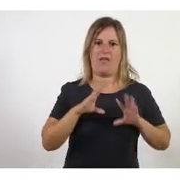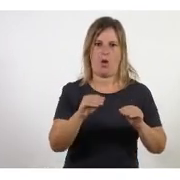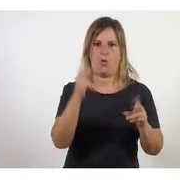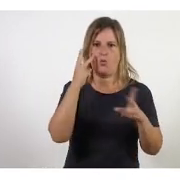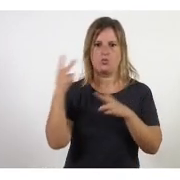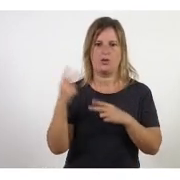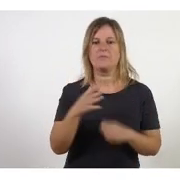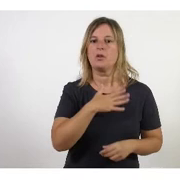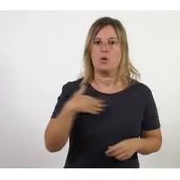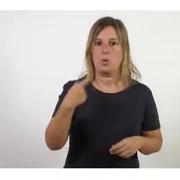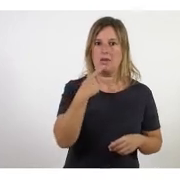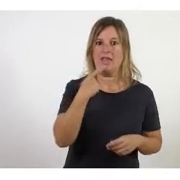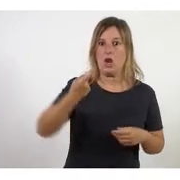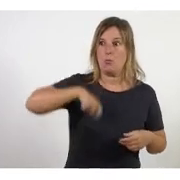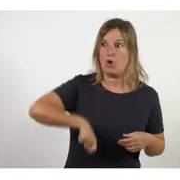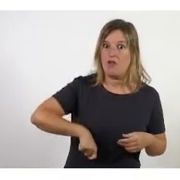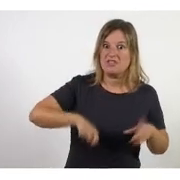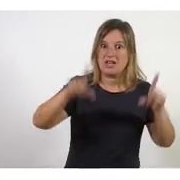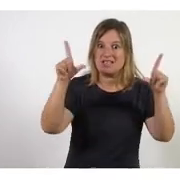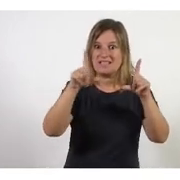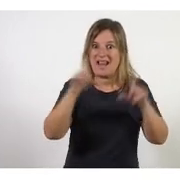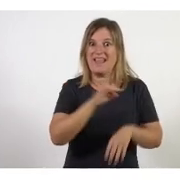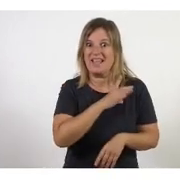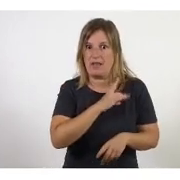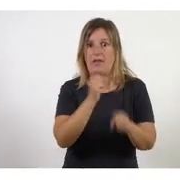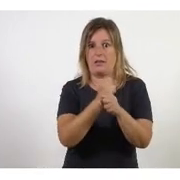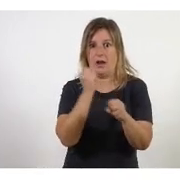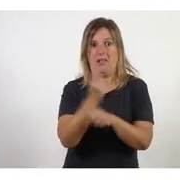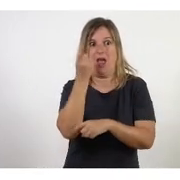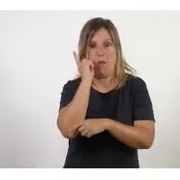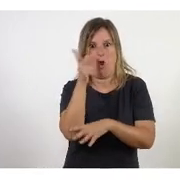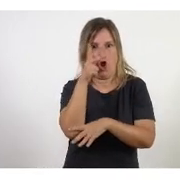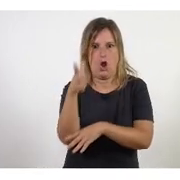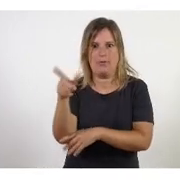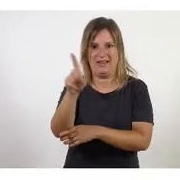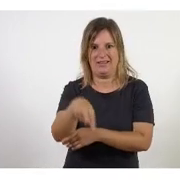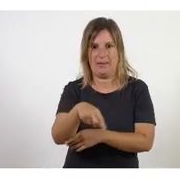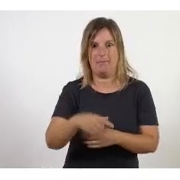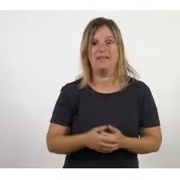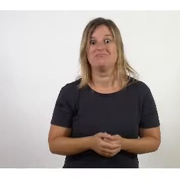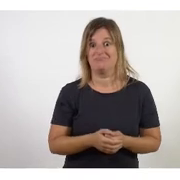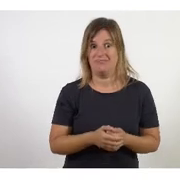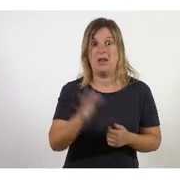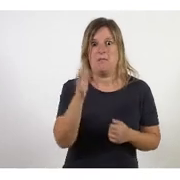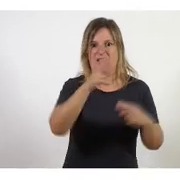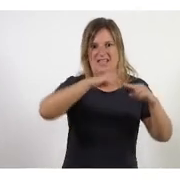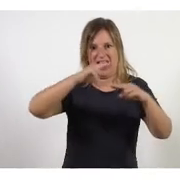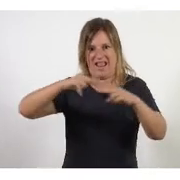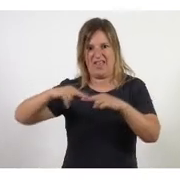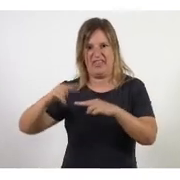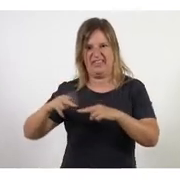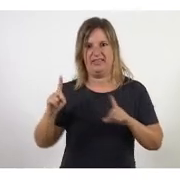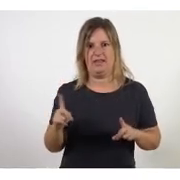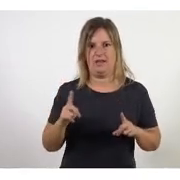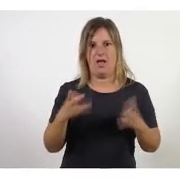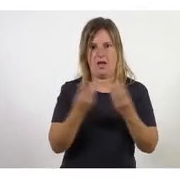Això us vull dir que els professionals de la tele d'Irlanda treballen amb telèfons mòbils, gravant i editant les seves peces amb telèfons mòbils.